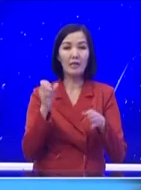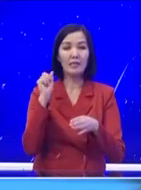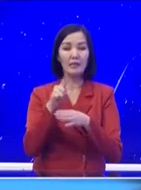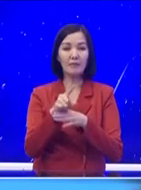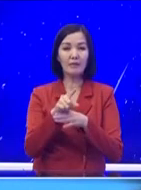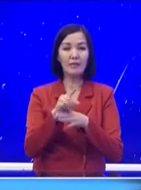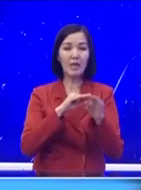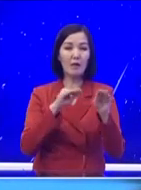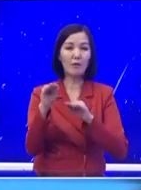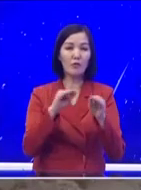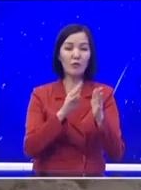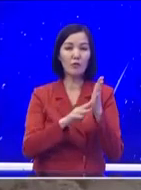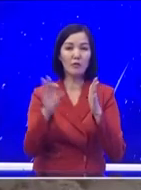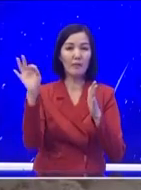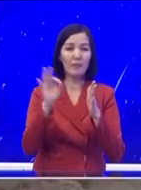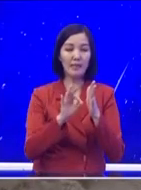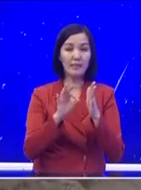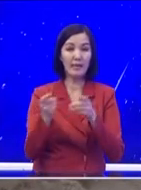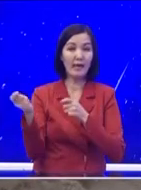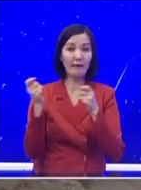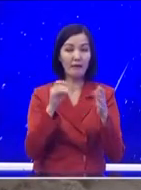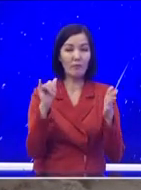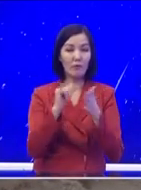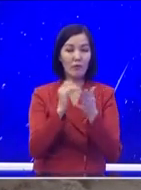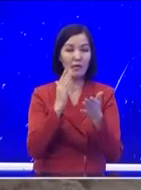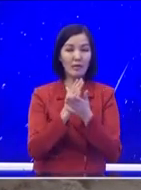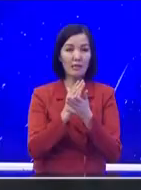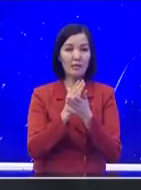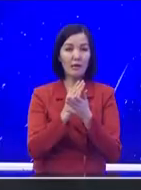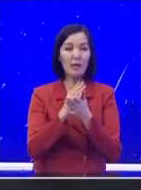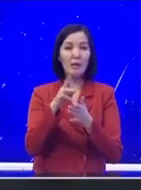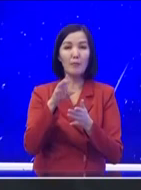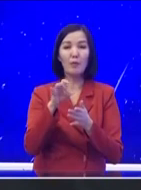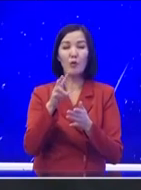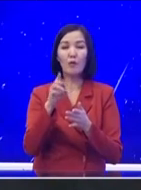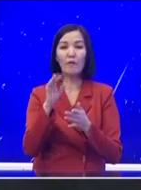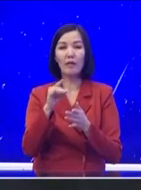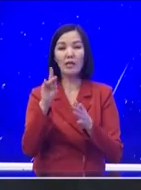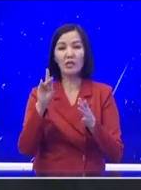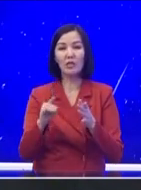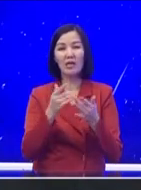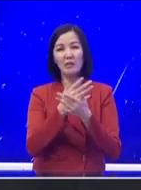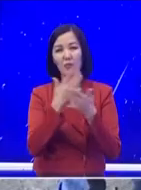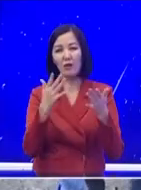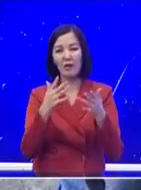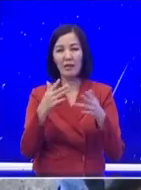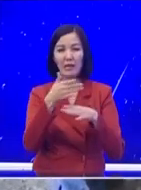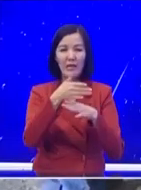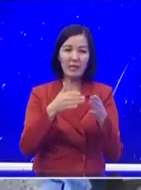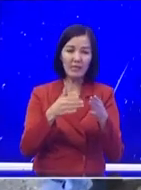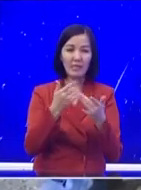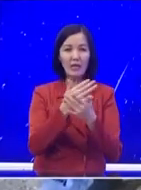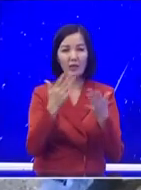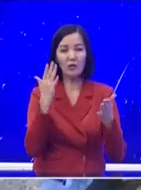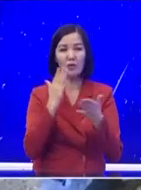берген станоктардың 90% келген, қатарында профилді төсем басып шығаратын жиһаз бөлшектерін кесетін қондырғылар бар.